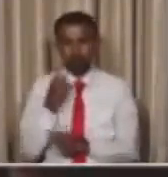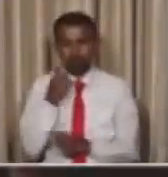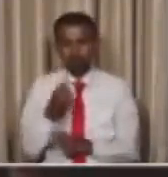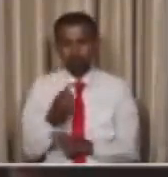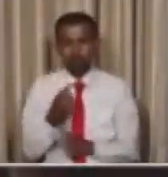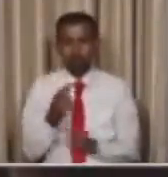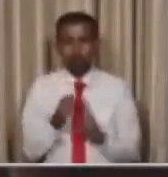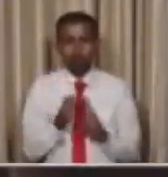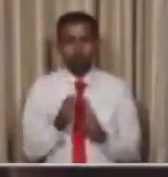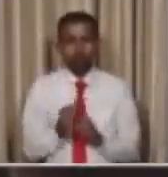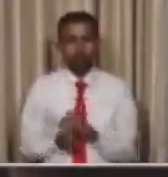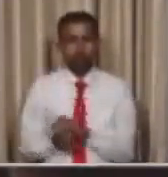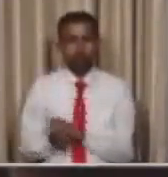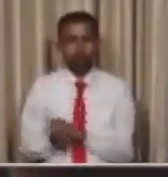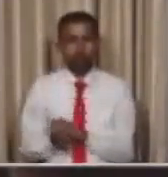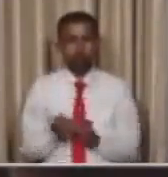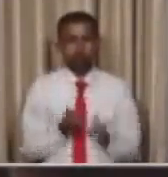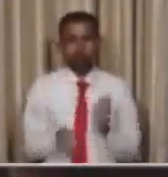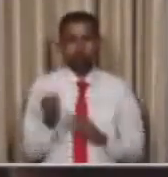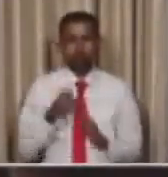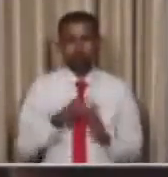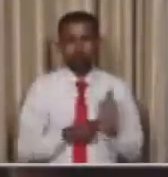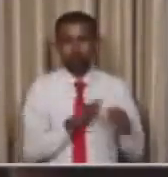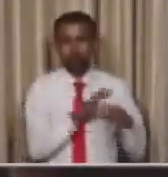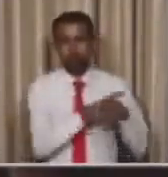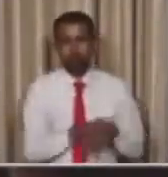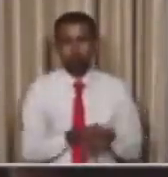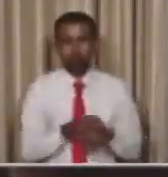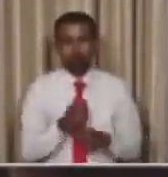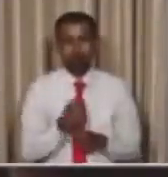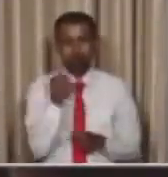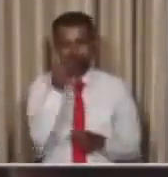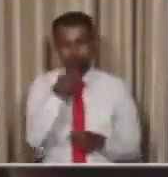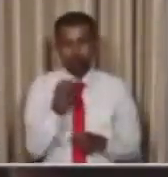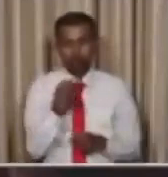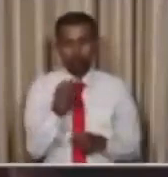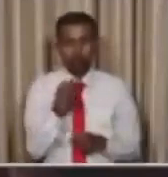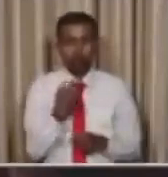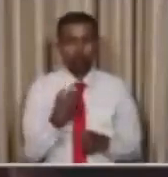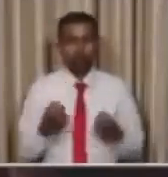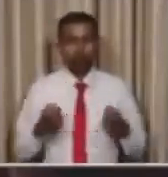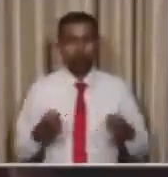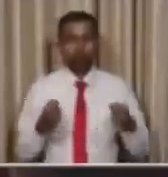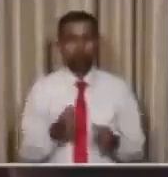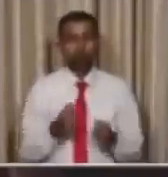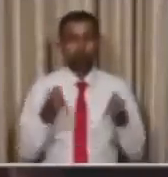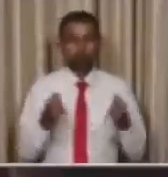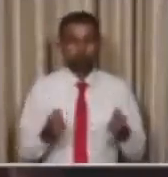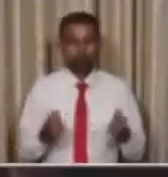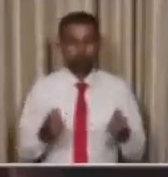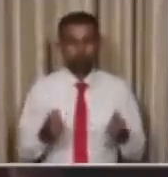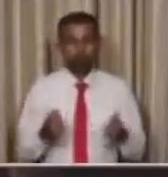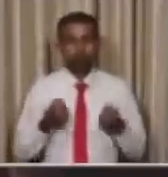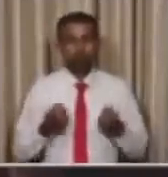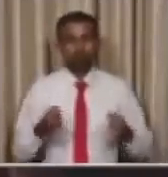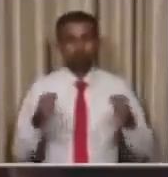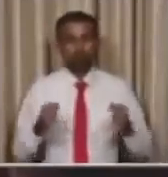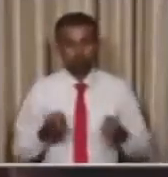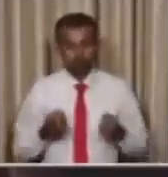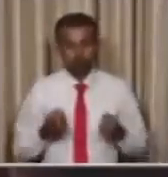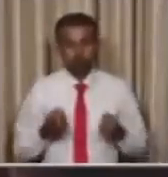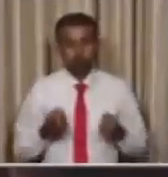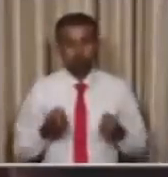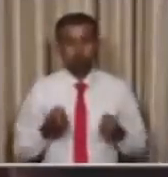අපි පලස්තීනේ කියලා. එයා ගිය ගමන් ජුලී චෑන්ව ගේනවා ගෝල් ෆේස් එකට, ගෙනල්ලා අර උන්චිල්ලාවේ වාඩි කරවලා උන්චිලි චිලි චිල්ල මලේ